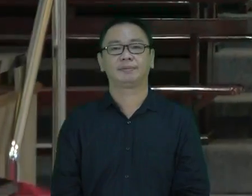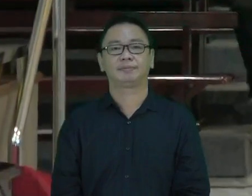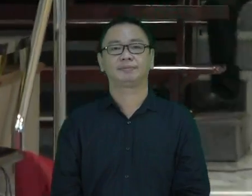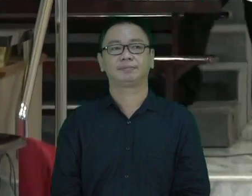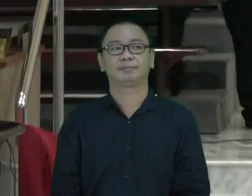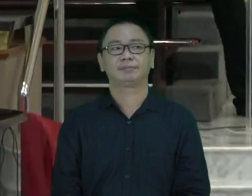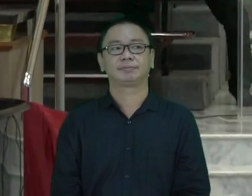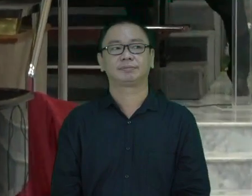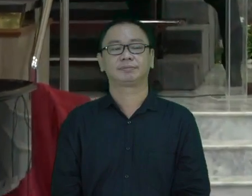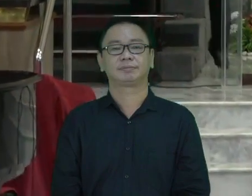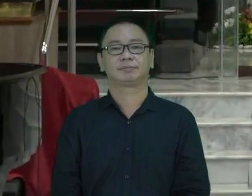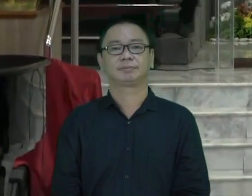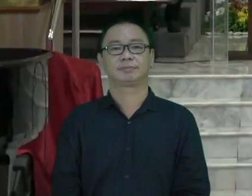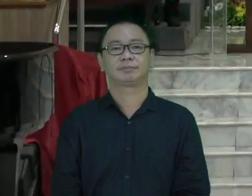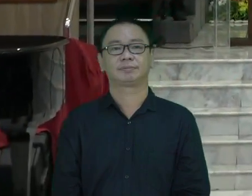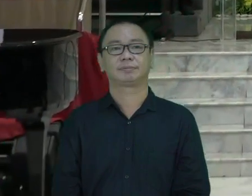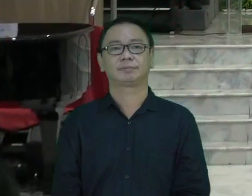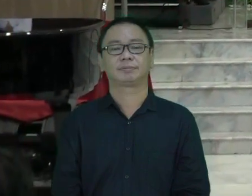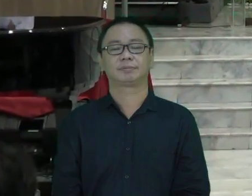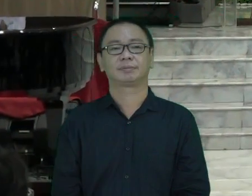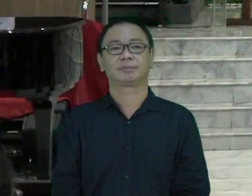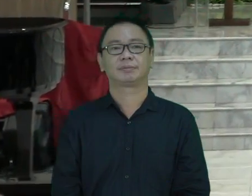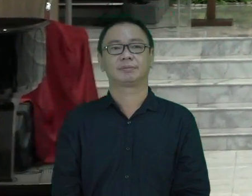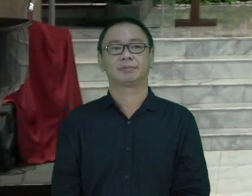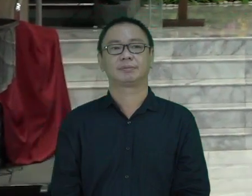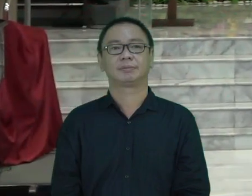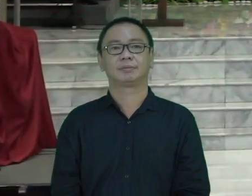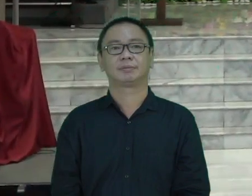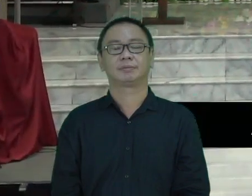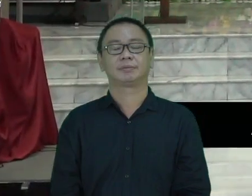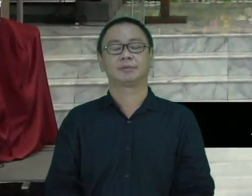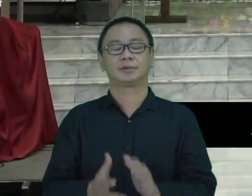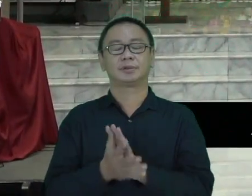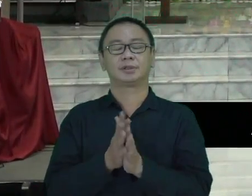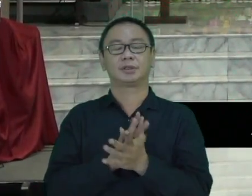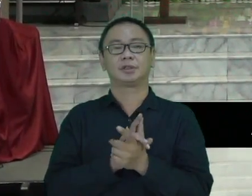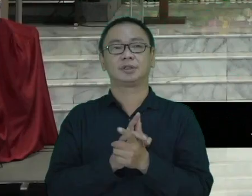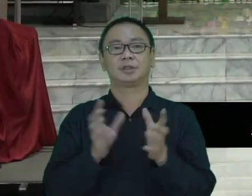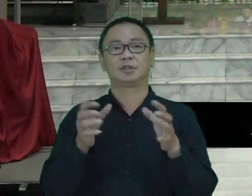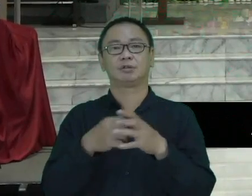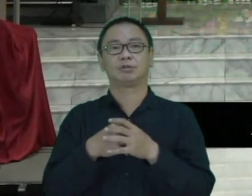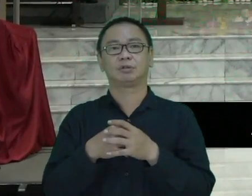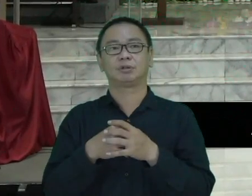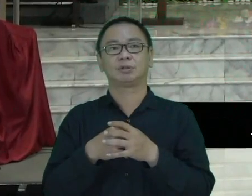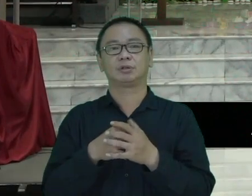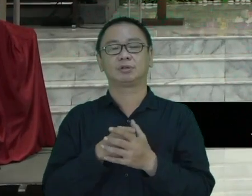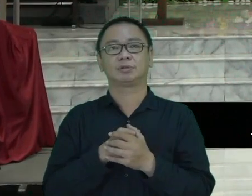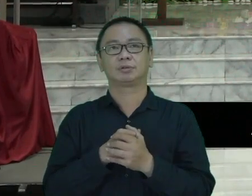Mereka yang akan diterima menjadi anggota, saya persilakan untuk berada di